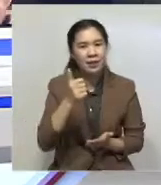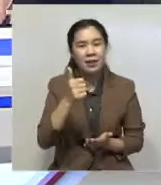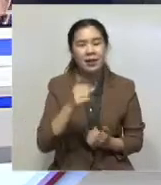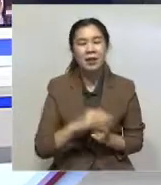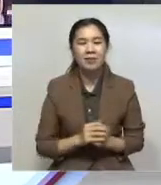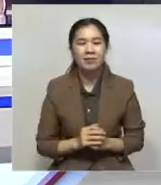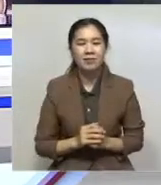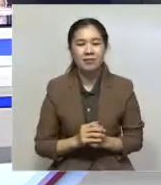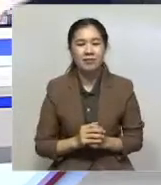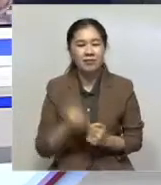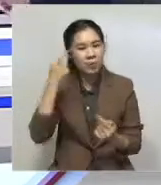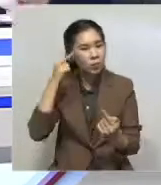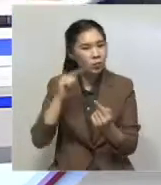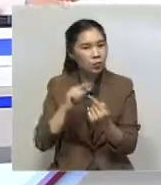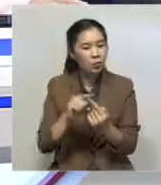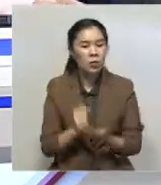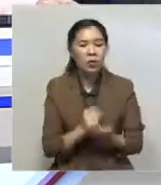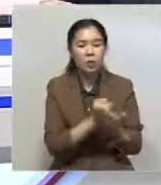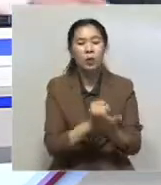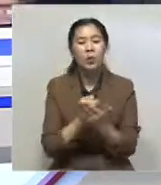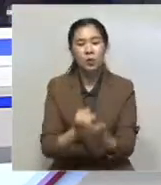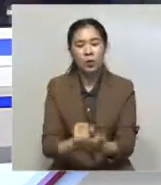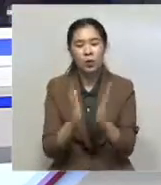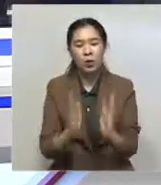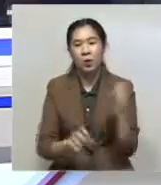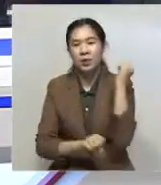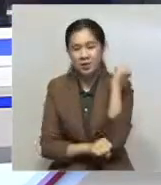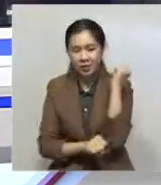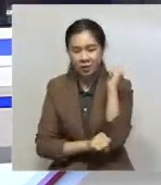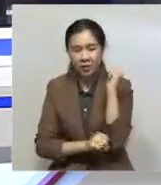จตนาที่จะช่วยเหลือผู้ที่มีรายได้น้อยแล้วก็อยากมีบ้านเป็นของตัวเองอย่างจริงจังนะคะ